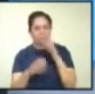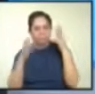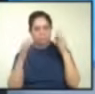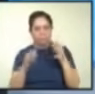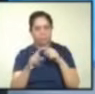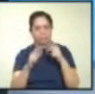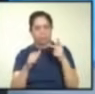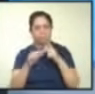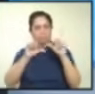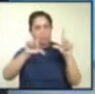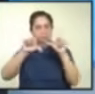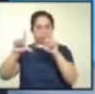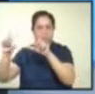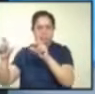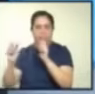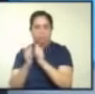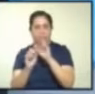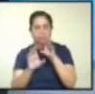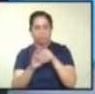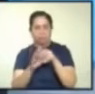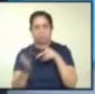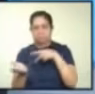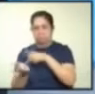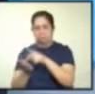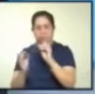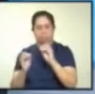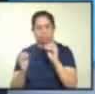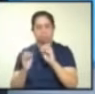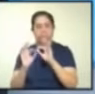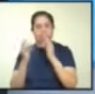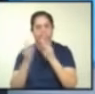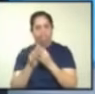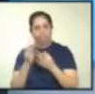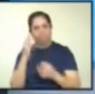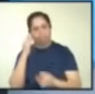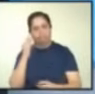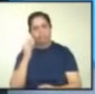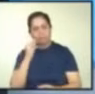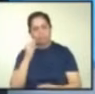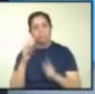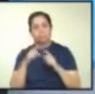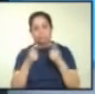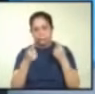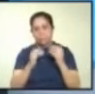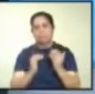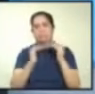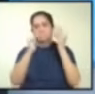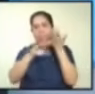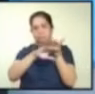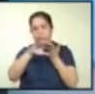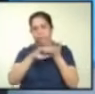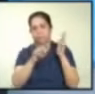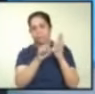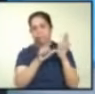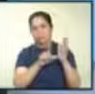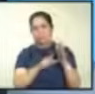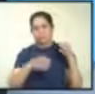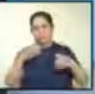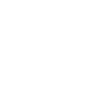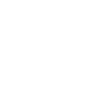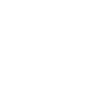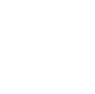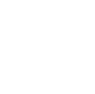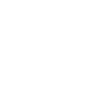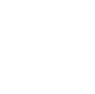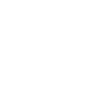sa mga principal accused at walang danyos na matatanggap ang pamilya ni Momay. Pero iaapela pa ito ng mga abogado sa korte.